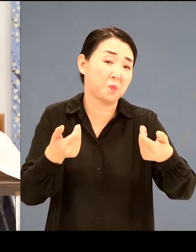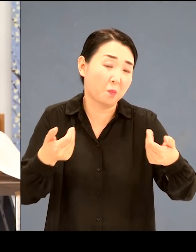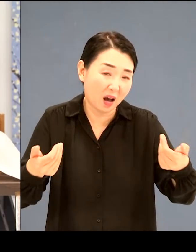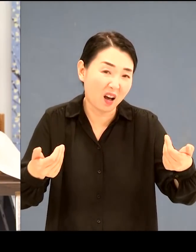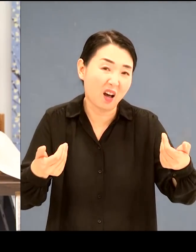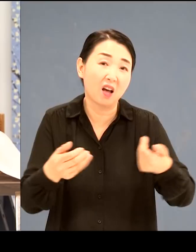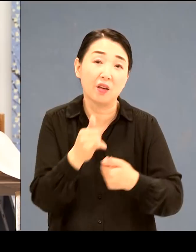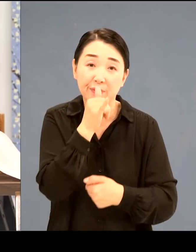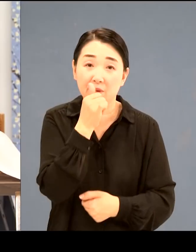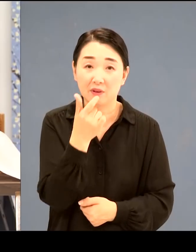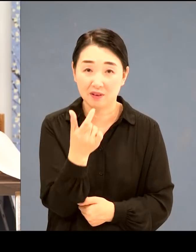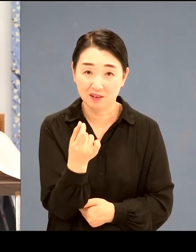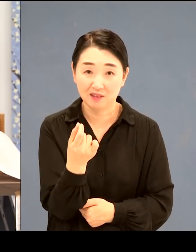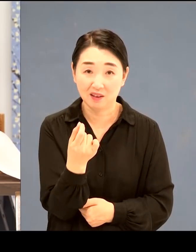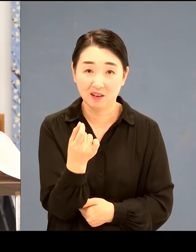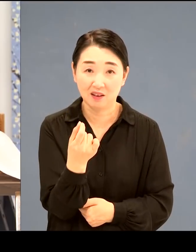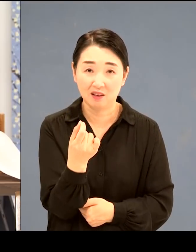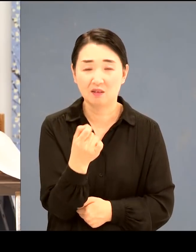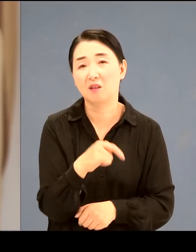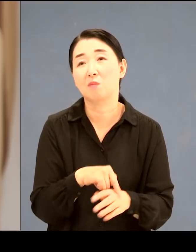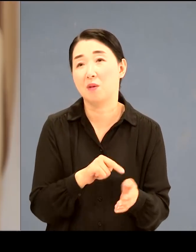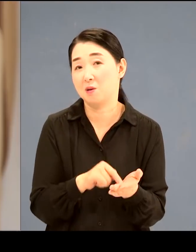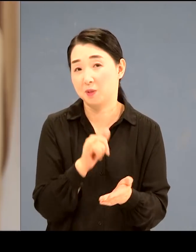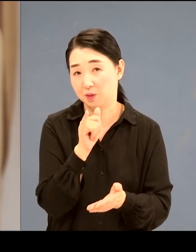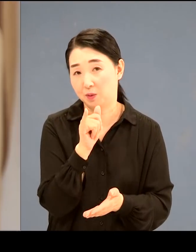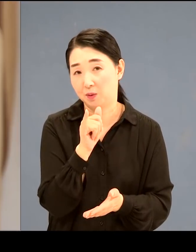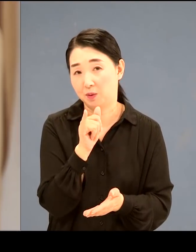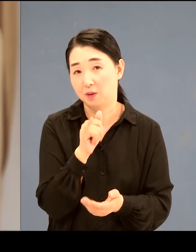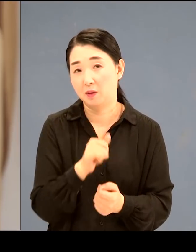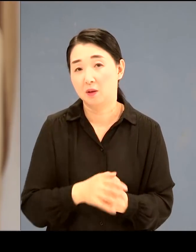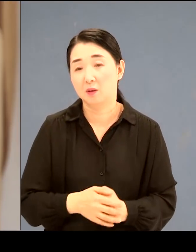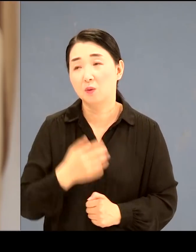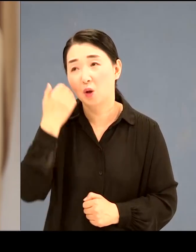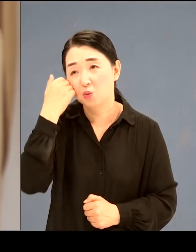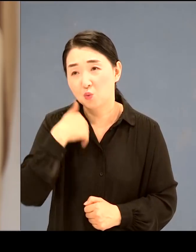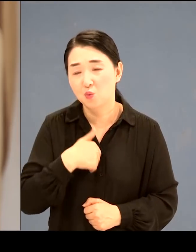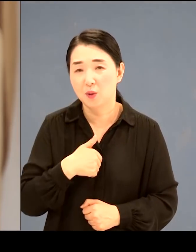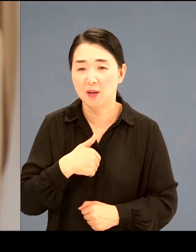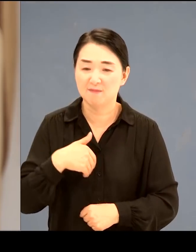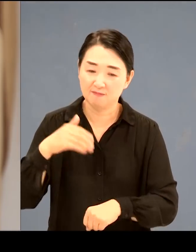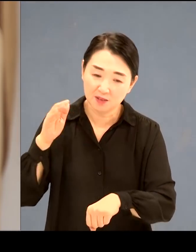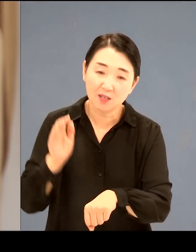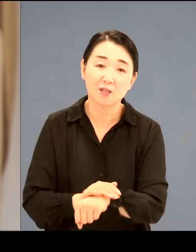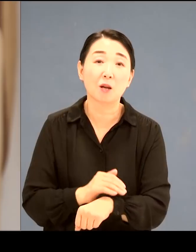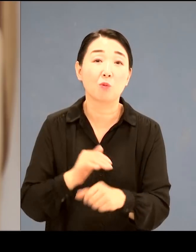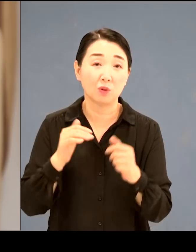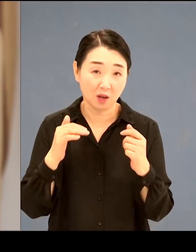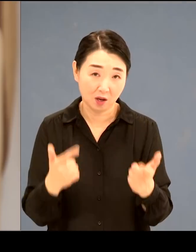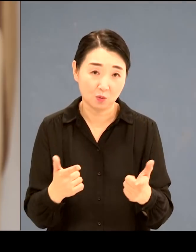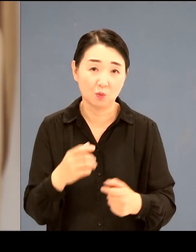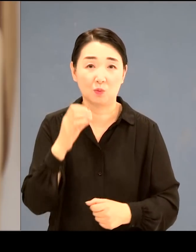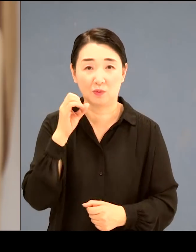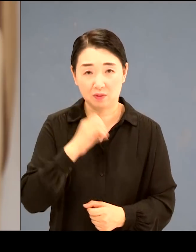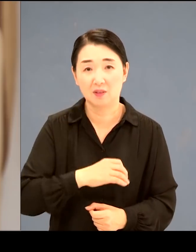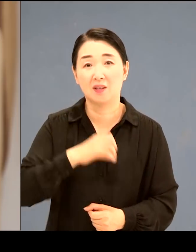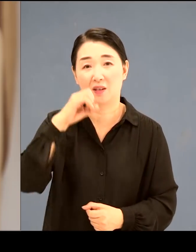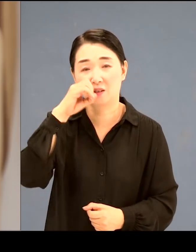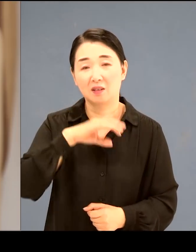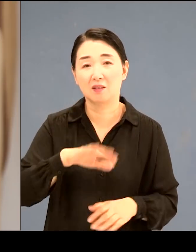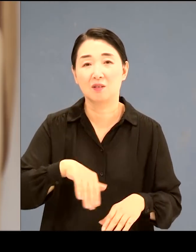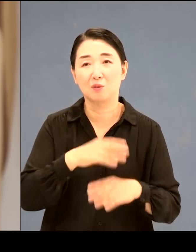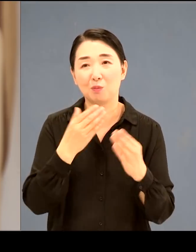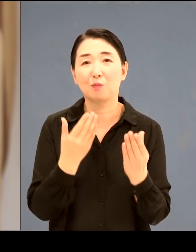거리감도 생기고 그랬던 마음들이 있는데 그거에 누구의 잘잘못도 아니고 그냥 지금